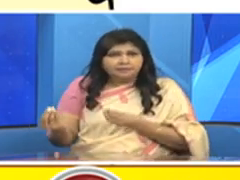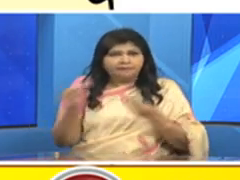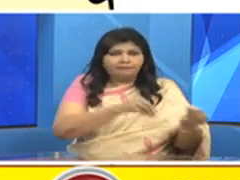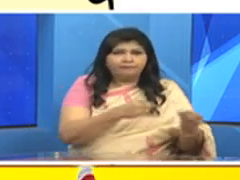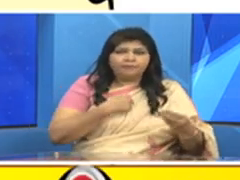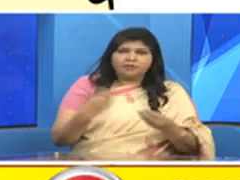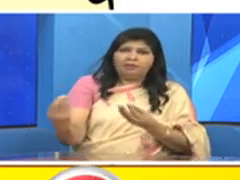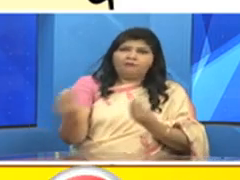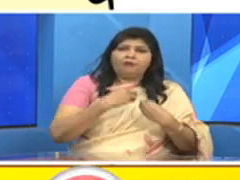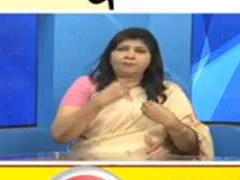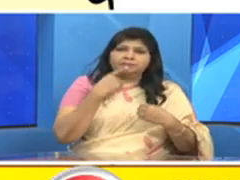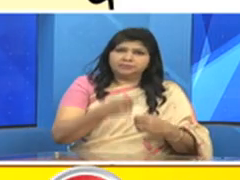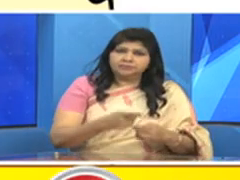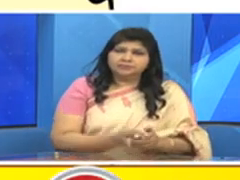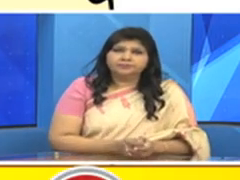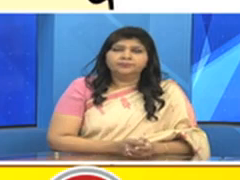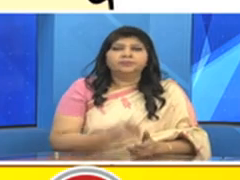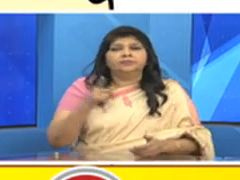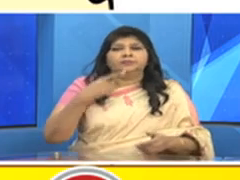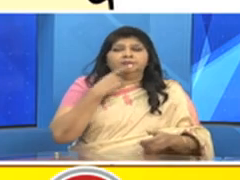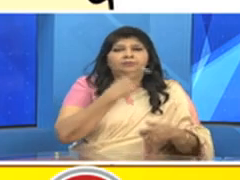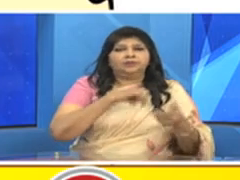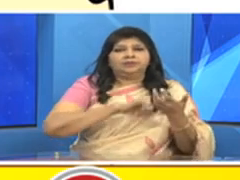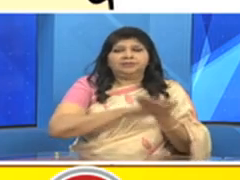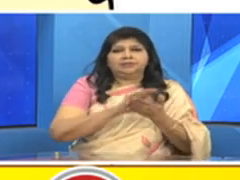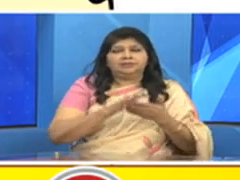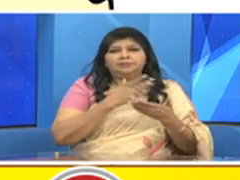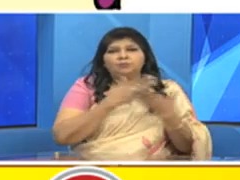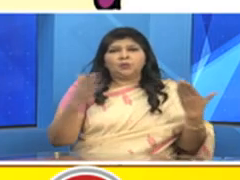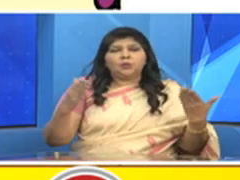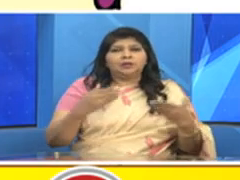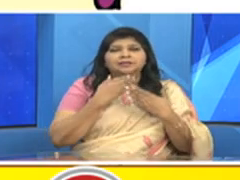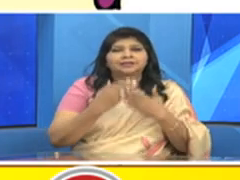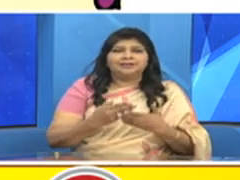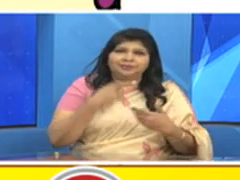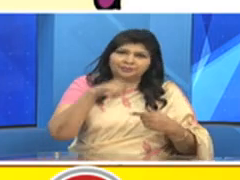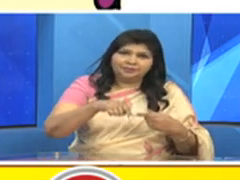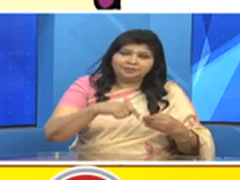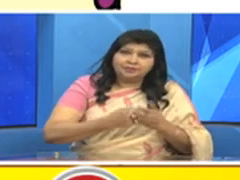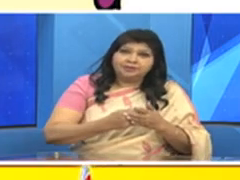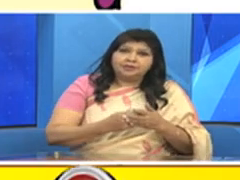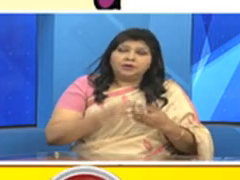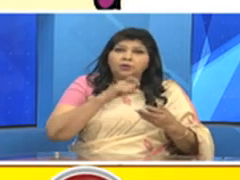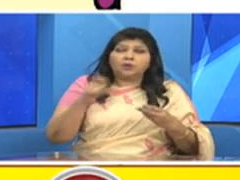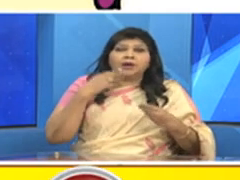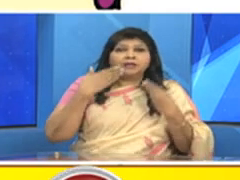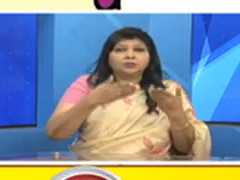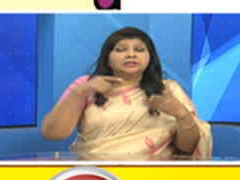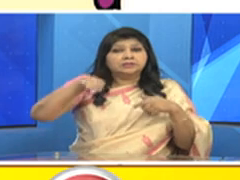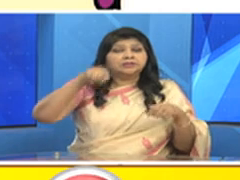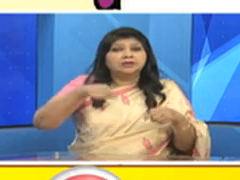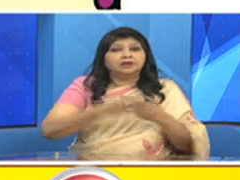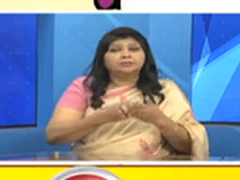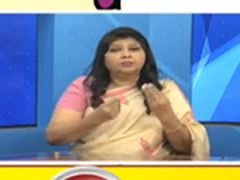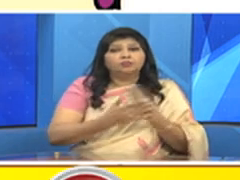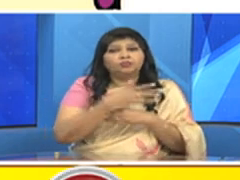मुझे वापस भेज सकते हैं? शैलेश जी, आपको बहुत बहुत अभिनंदन और शुभकामनाएं। आपके